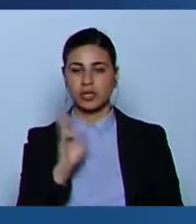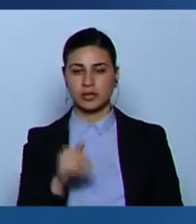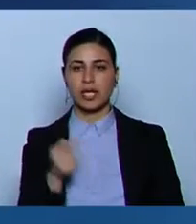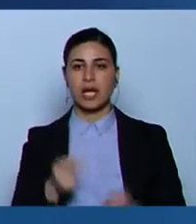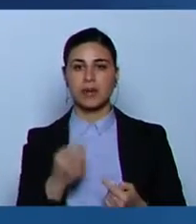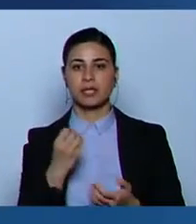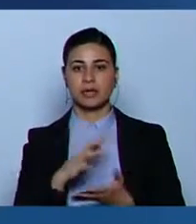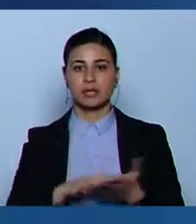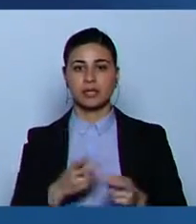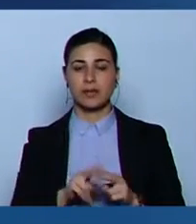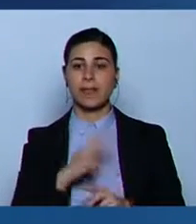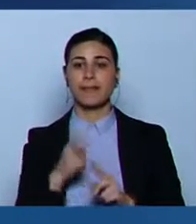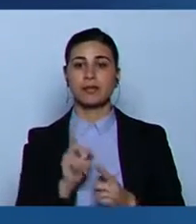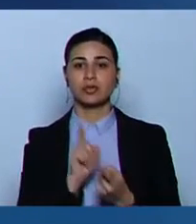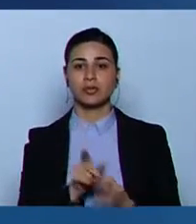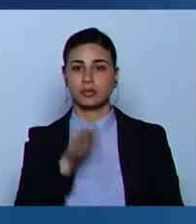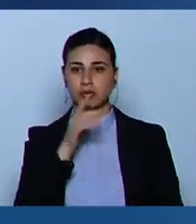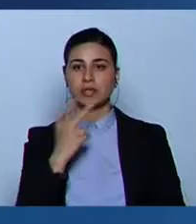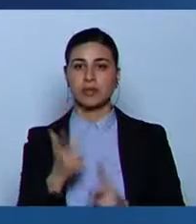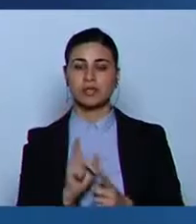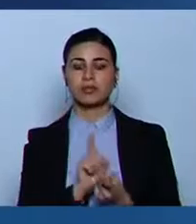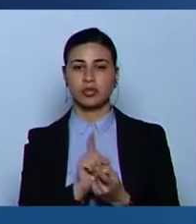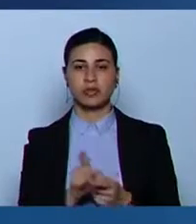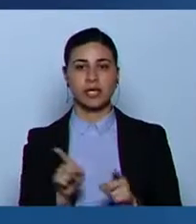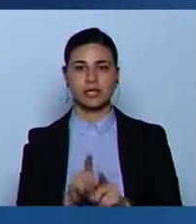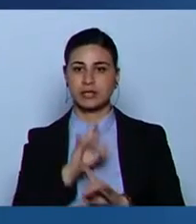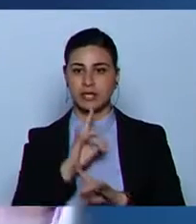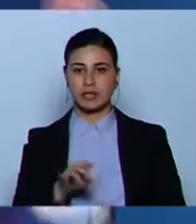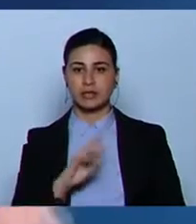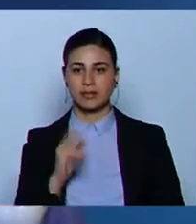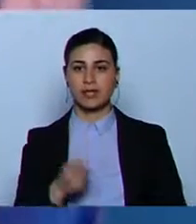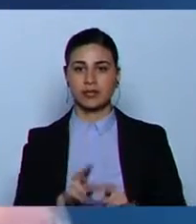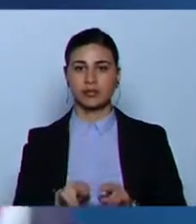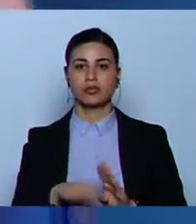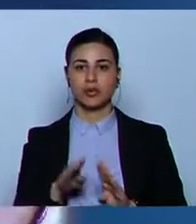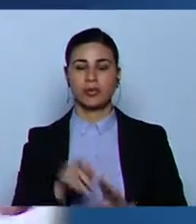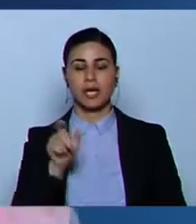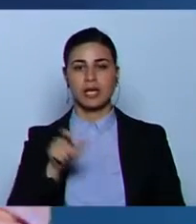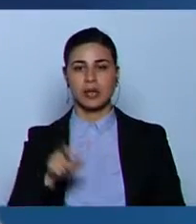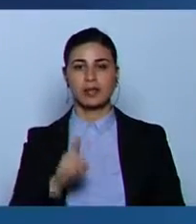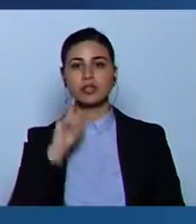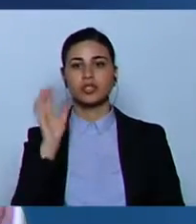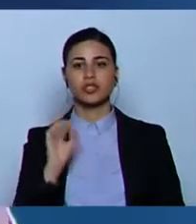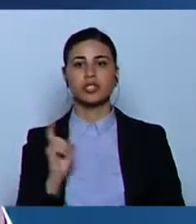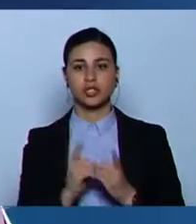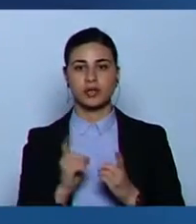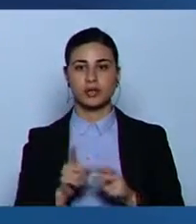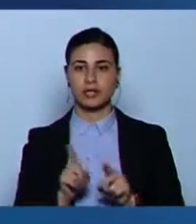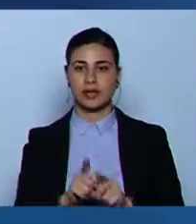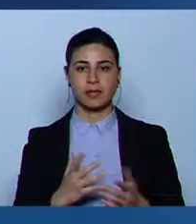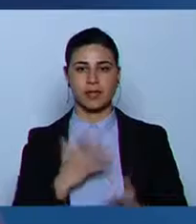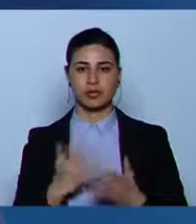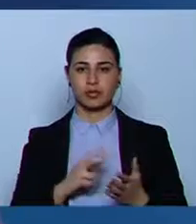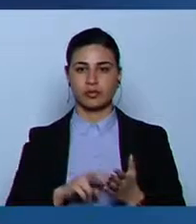კამათი გაგზელდება. ამიტომ მეორე შეხვედრაზე, მესამე შეხვედრაზე ასეთი აღარ მოხდება და ამიტომ ჯობი ადამიანები ხშირად შეხვდნენ, რომ ეს მოიხსნას ემოციური